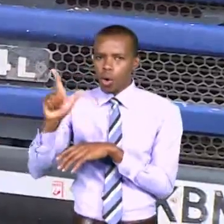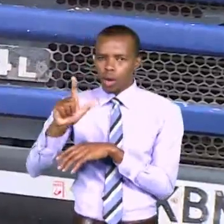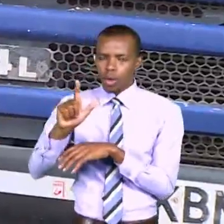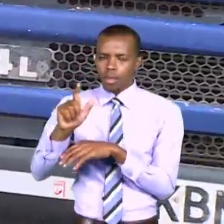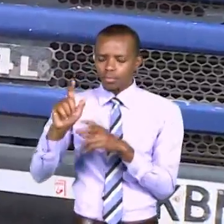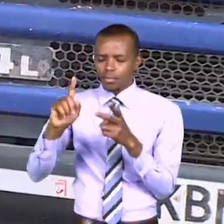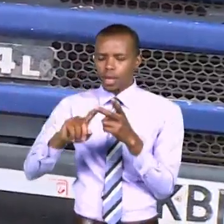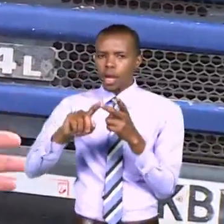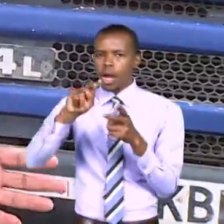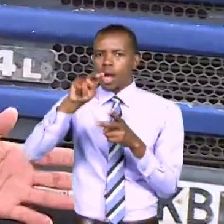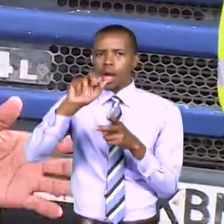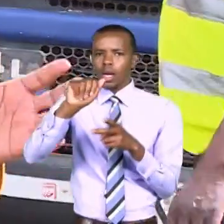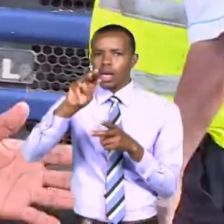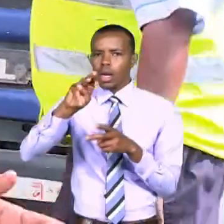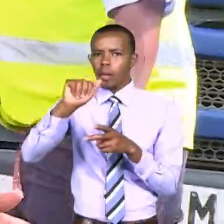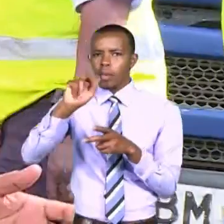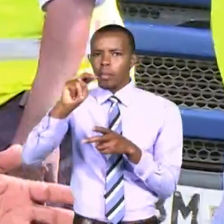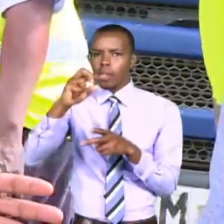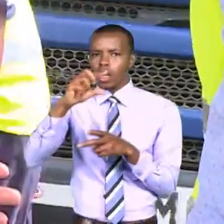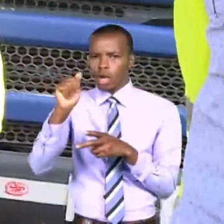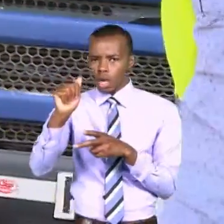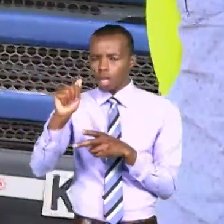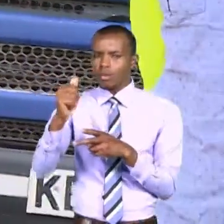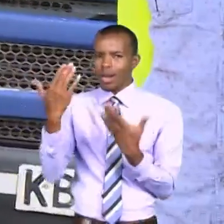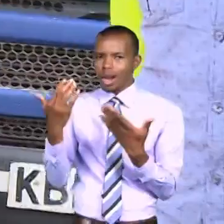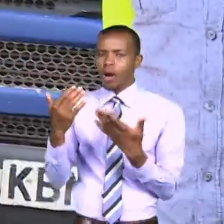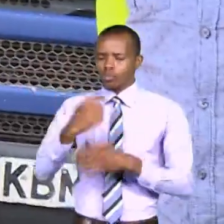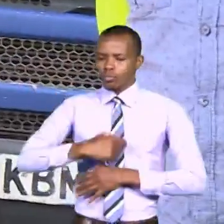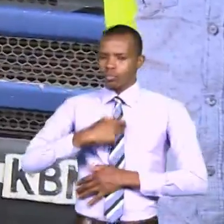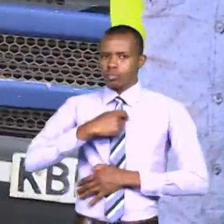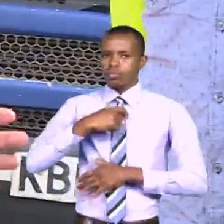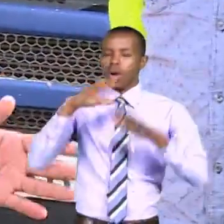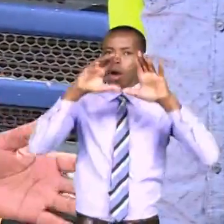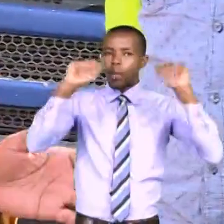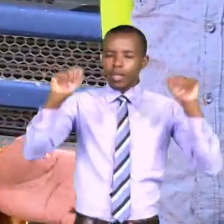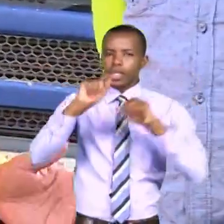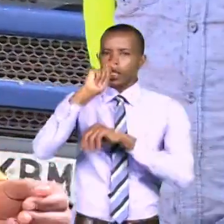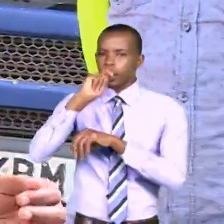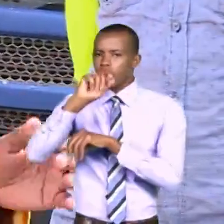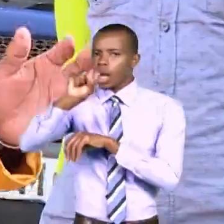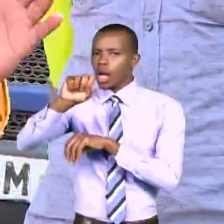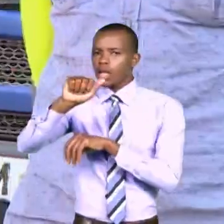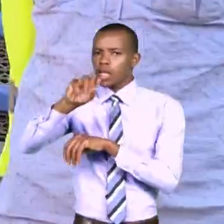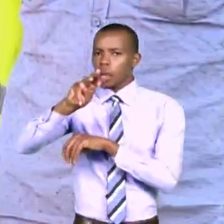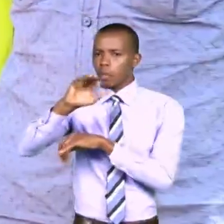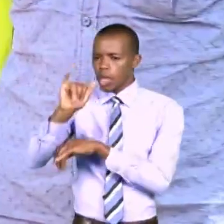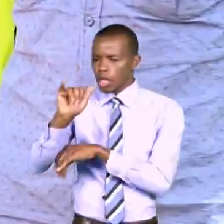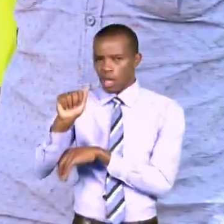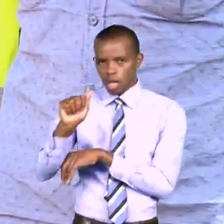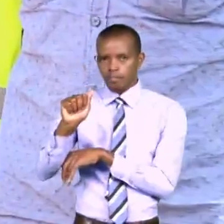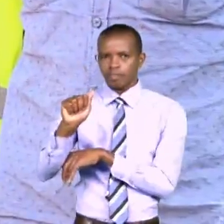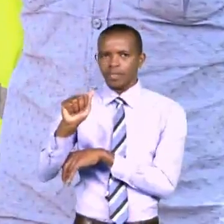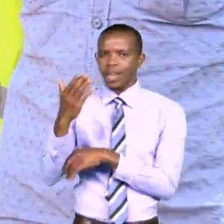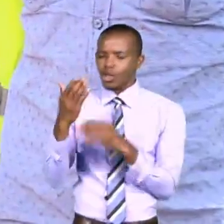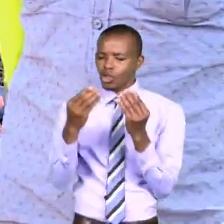pamoja na Namanga. Je, kuwasili kwa rais wa Jumuiya ya Tanzania Hamia Hassan Suluhu